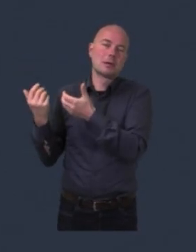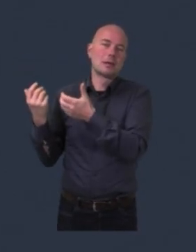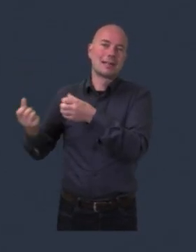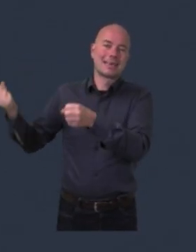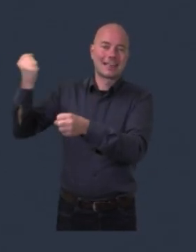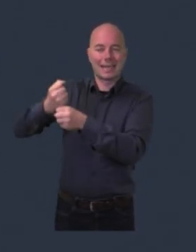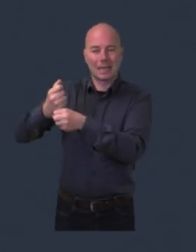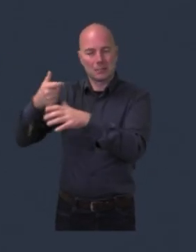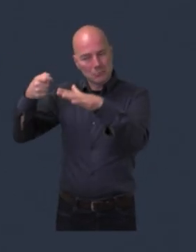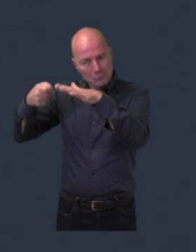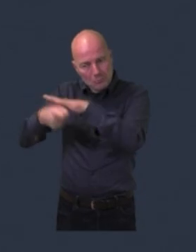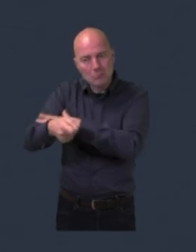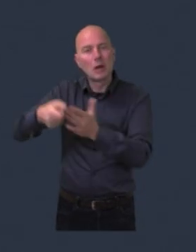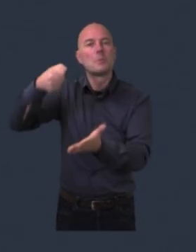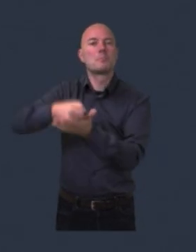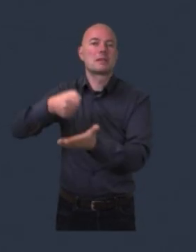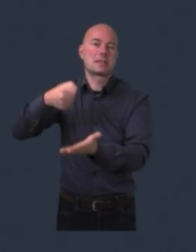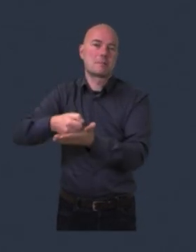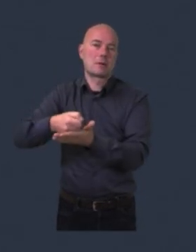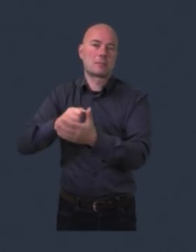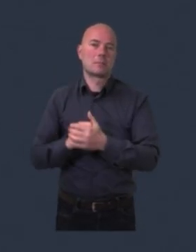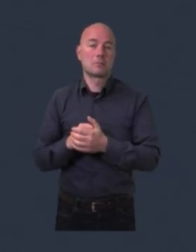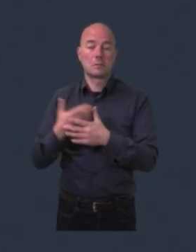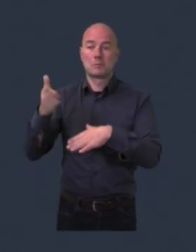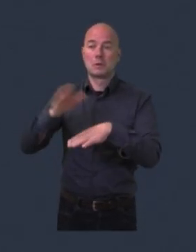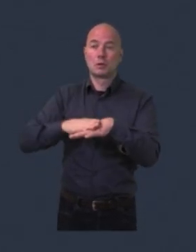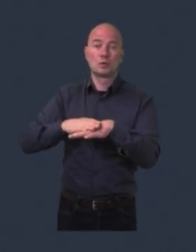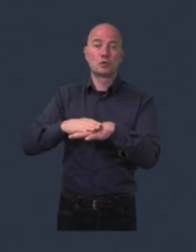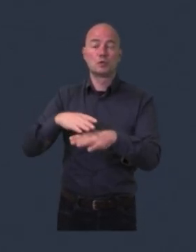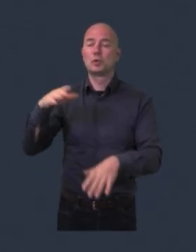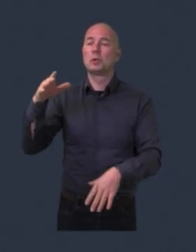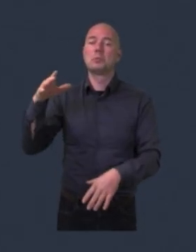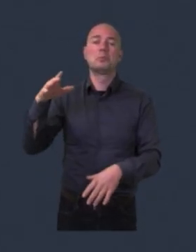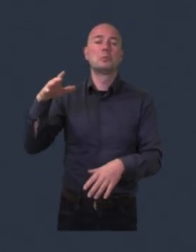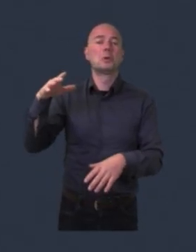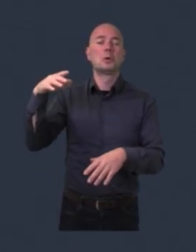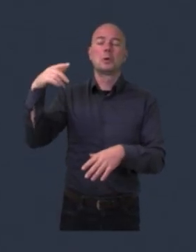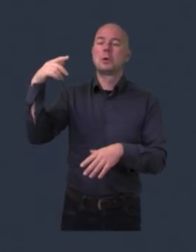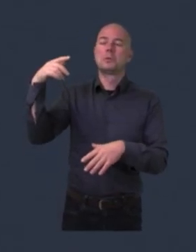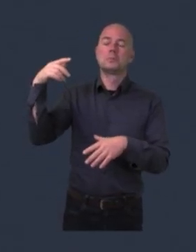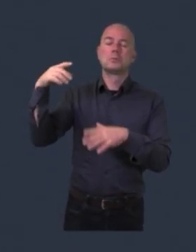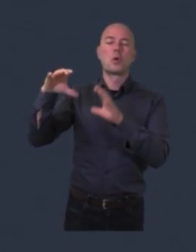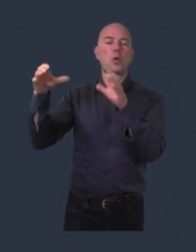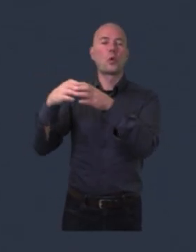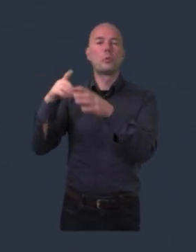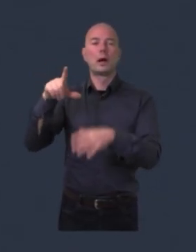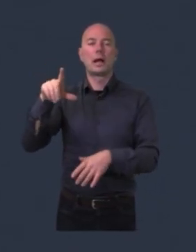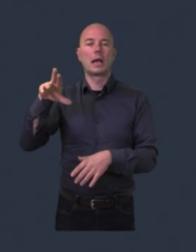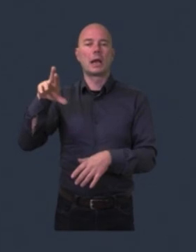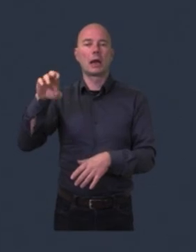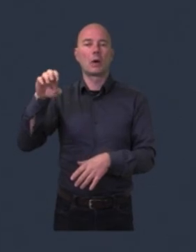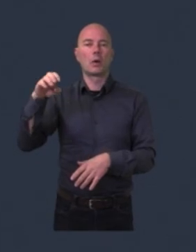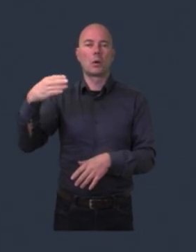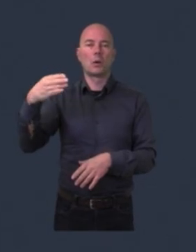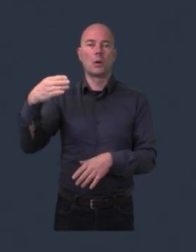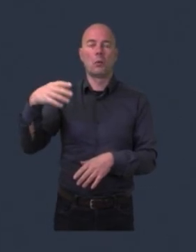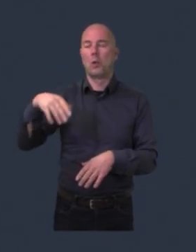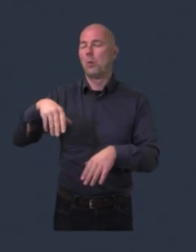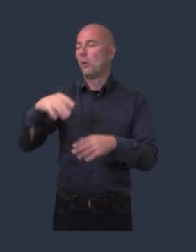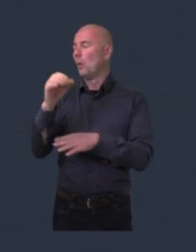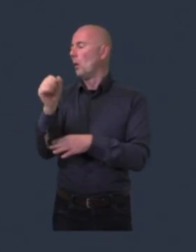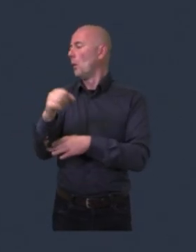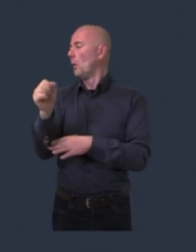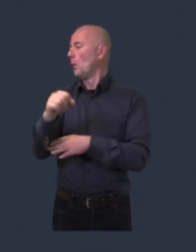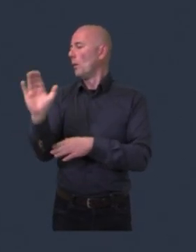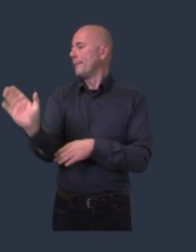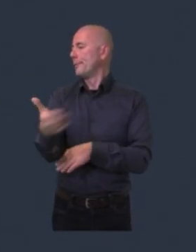que la majorité parlementaire En Marche a refusé d'un revers de la main. Entendons-nous bien, Monsieur le Président, Madame la Vice-présidente, ce revenu de base